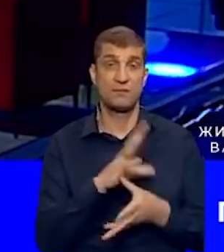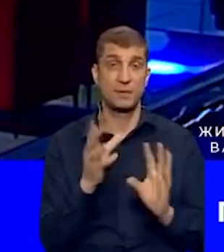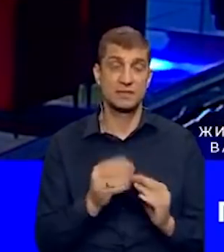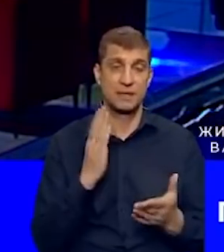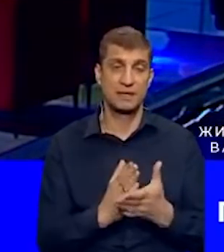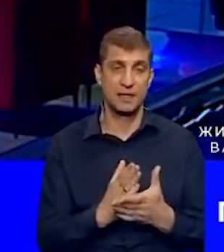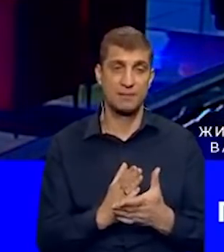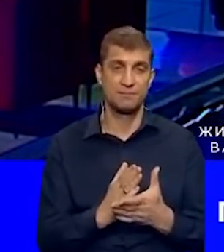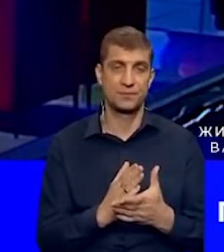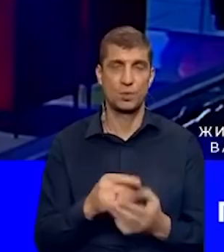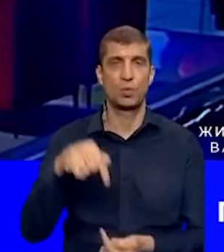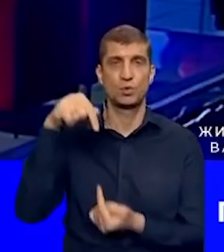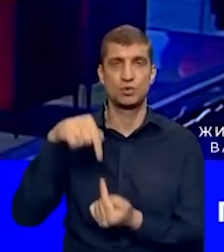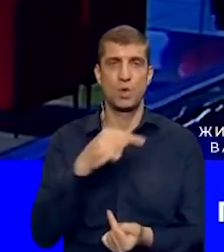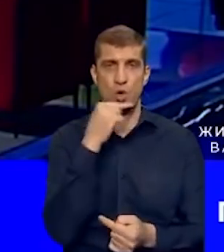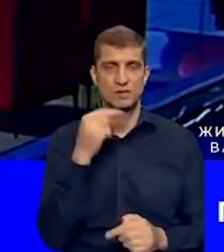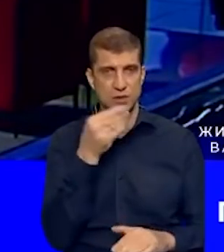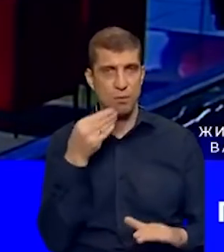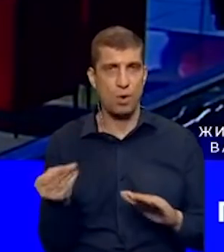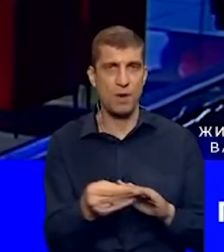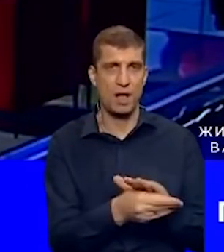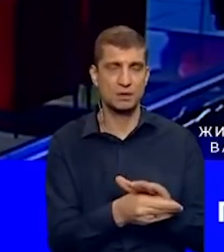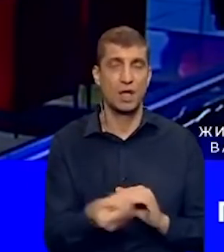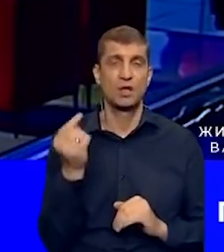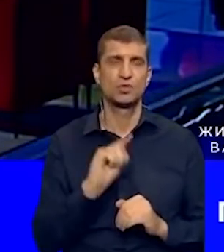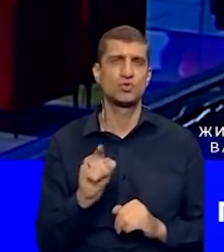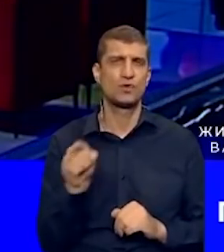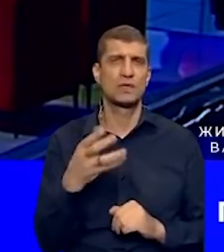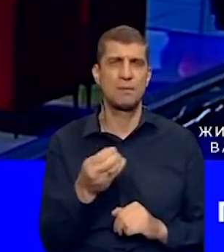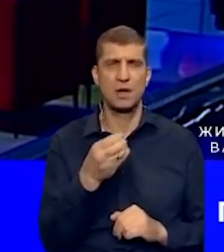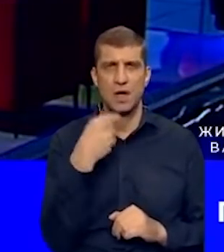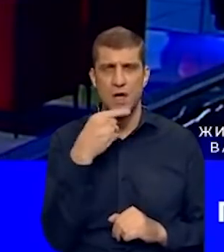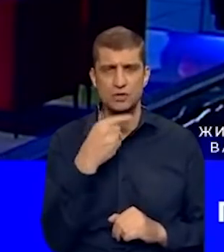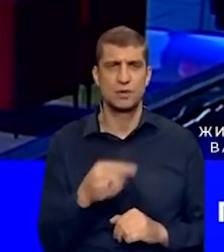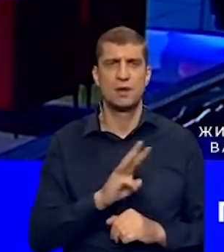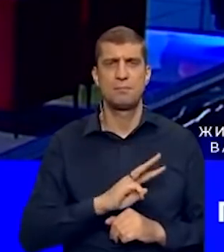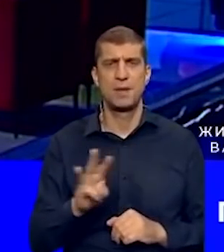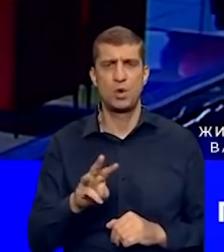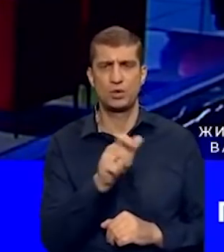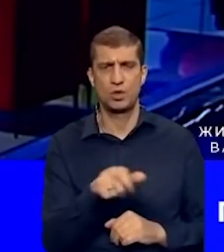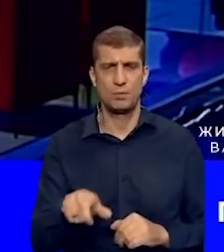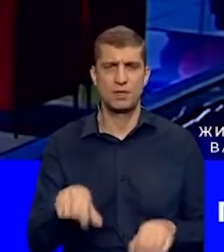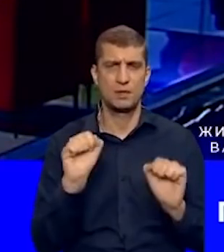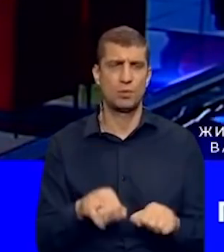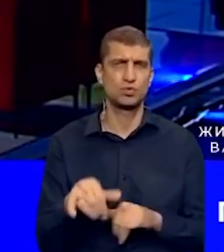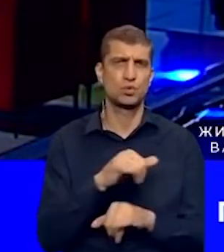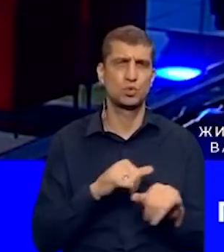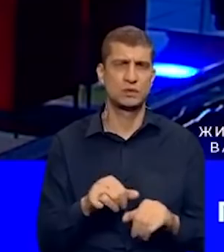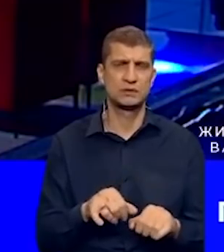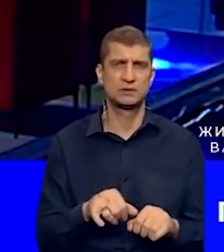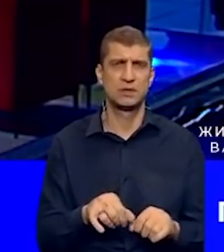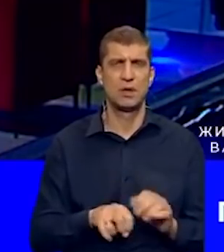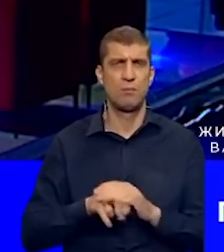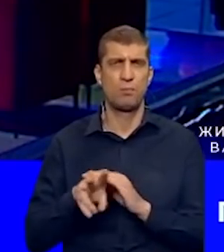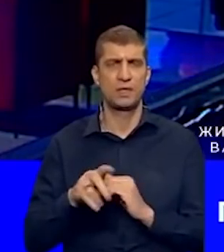є уособленням російської пропаганди, тому що вони там кажуть, мільйони громадян можуть кудись побігти з України.